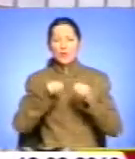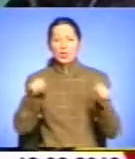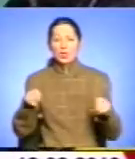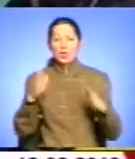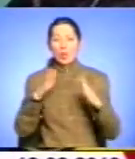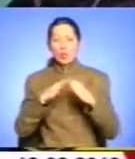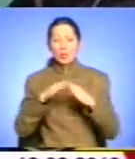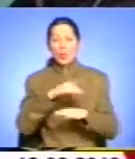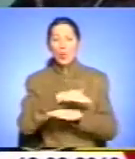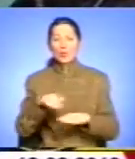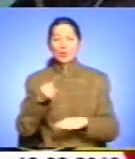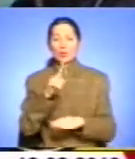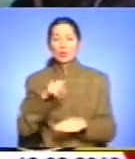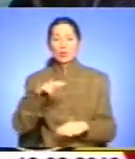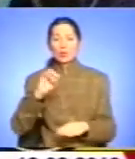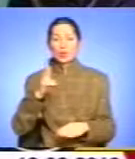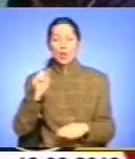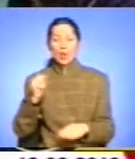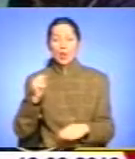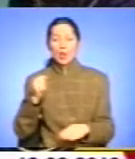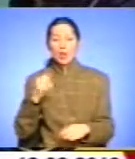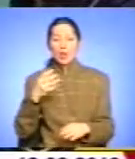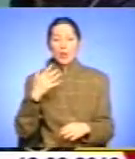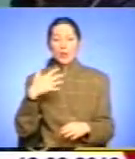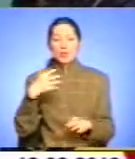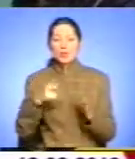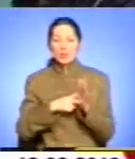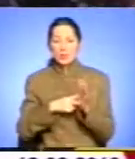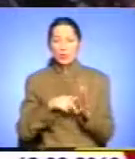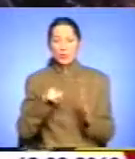57. Саме тут проживав відомий український діяч протягом